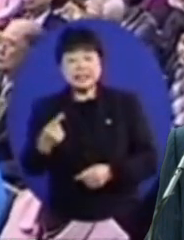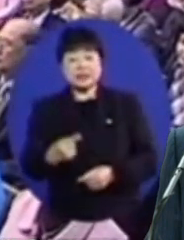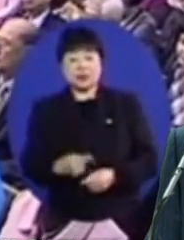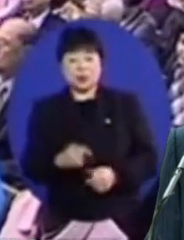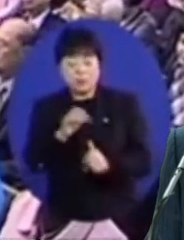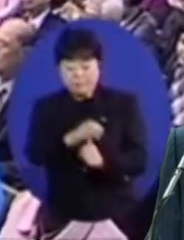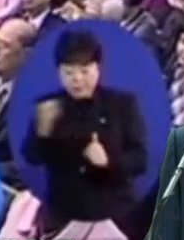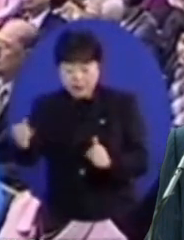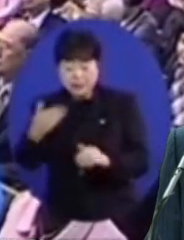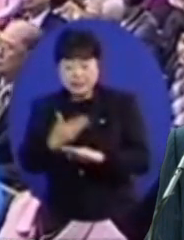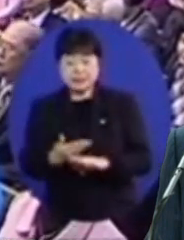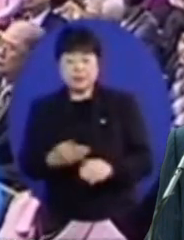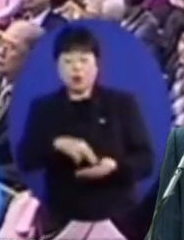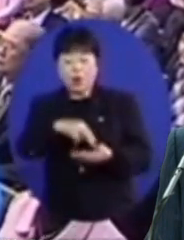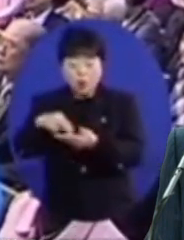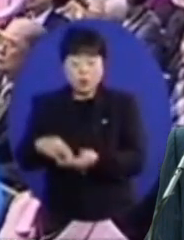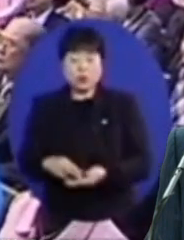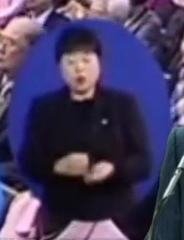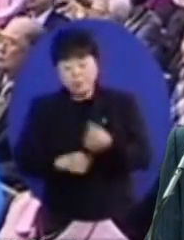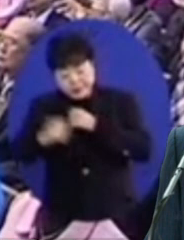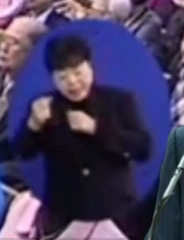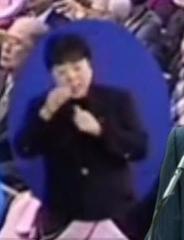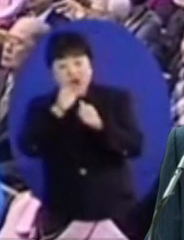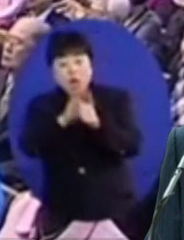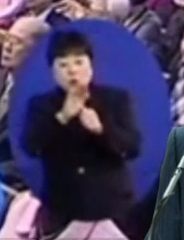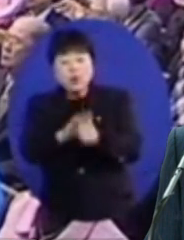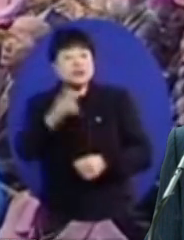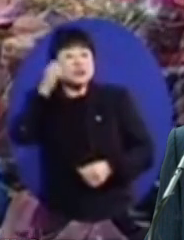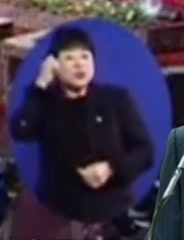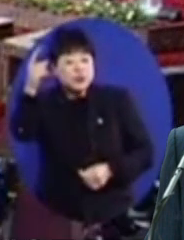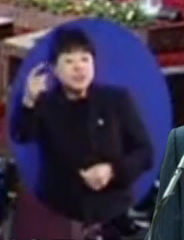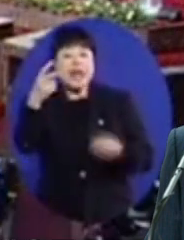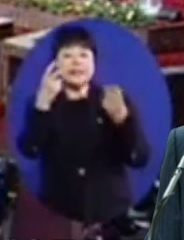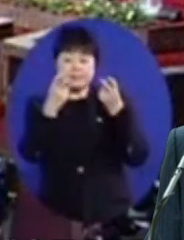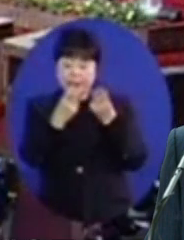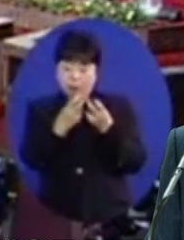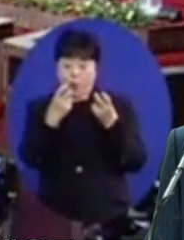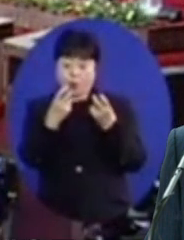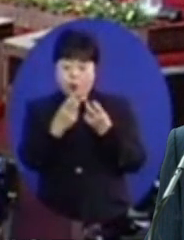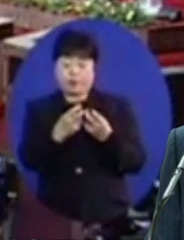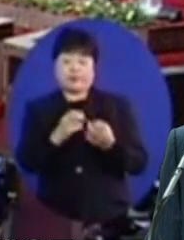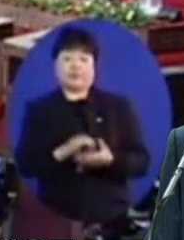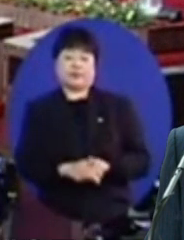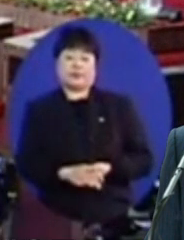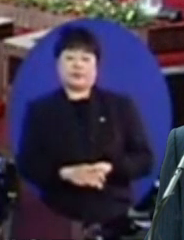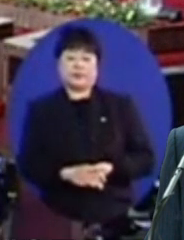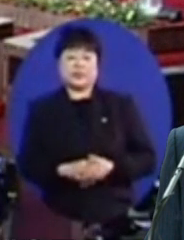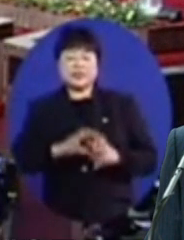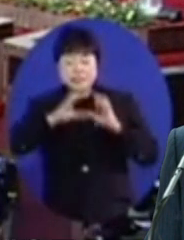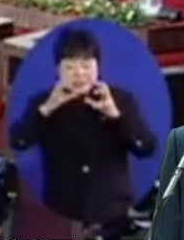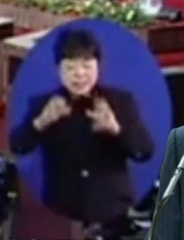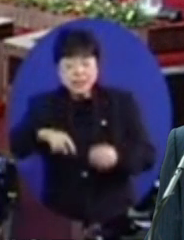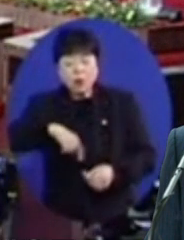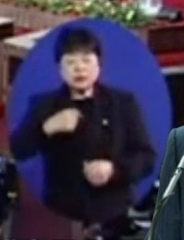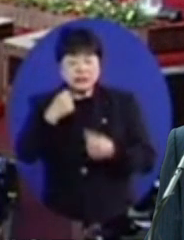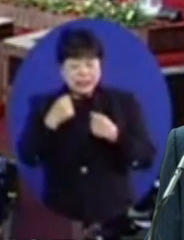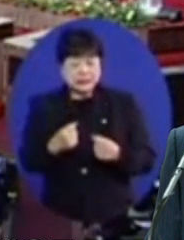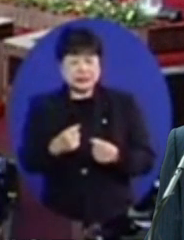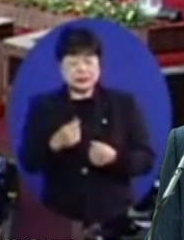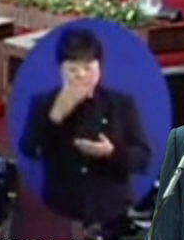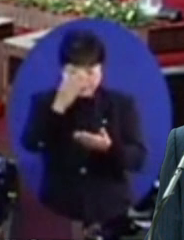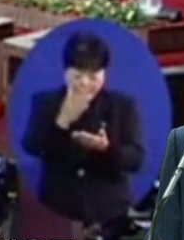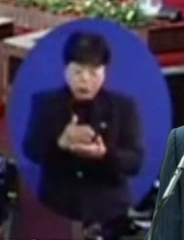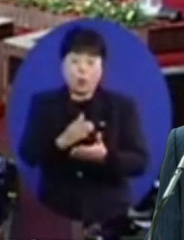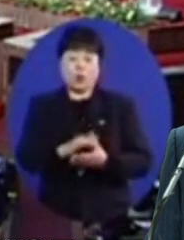면하고 다른 사람도 이끌어내는 위대한 수단이 되는 것입니다 우리는이 세상을 홀로 가는 인생을